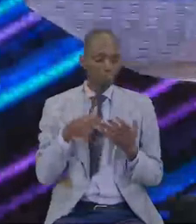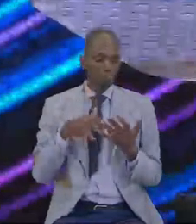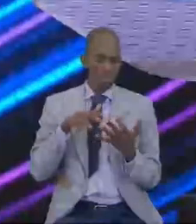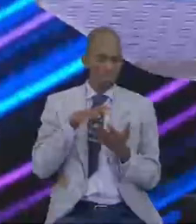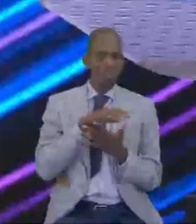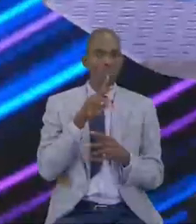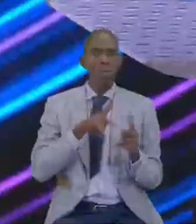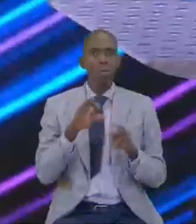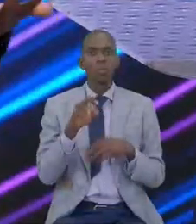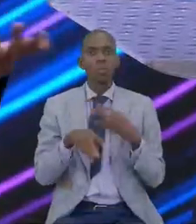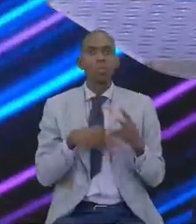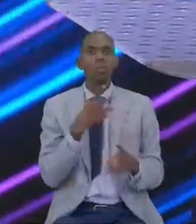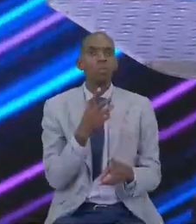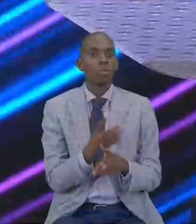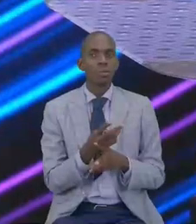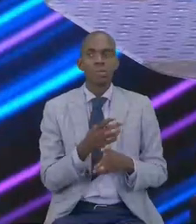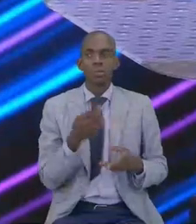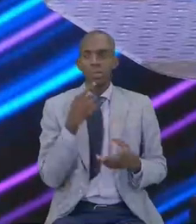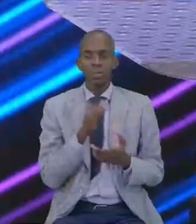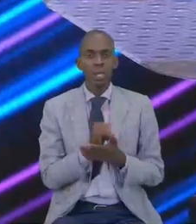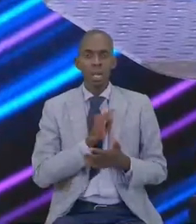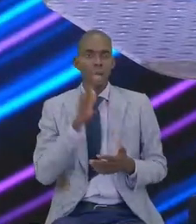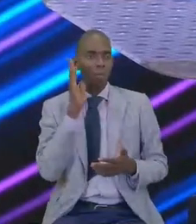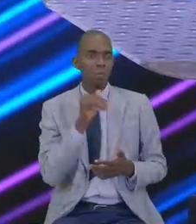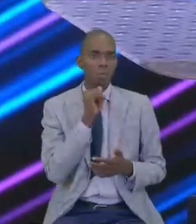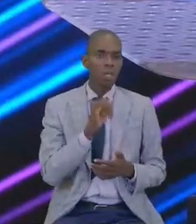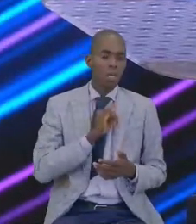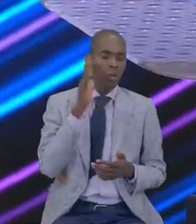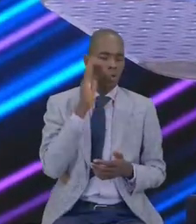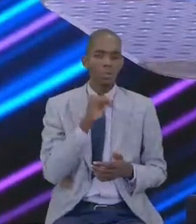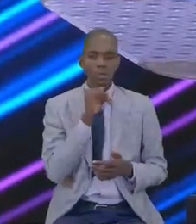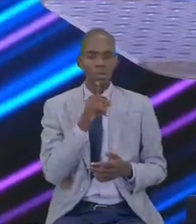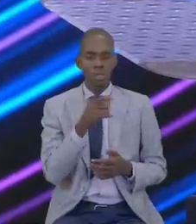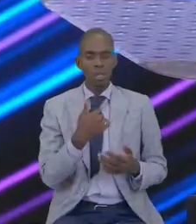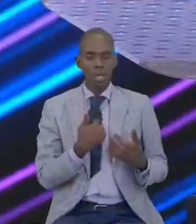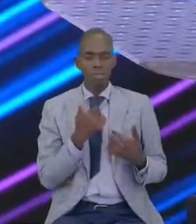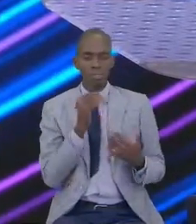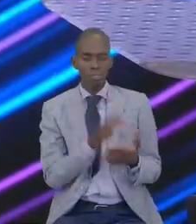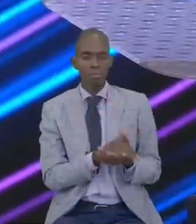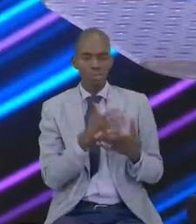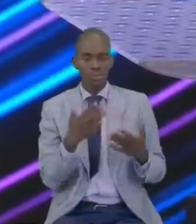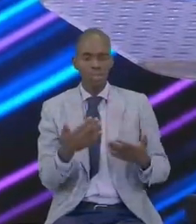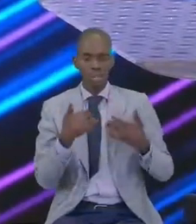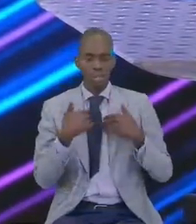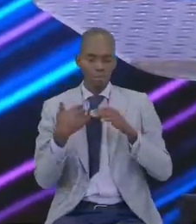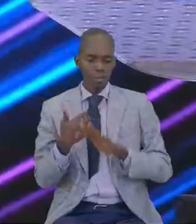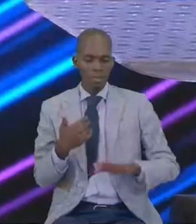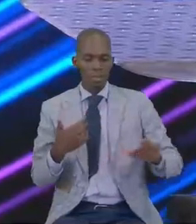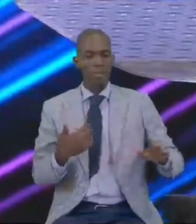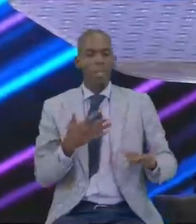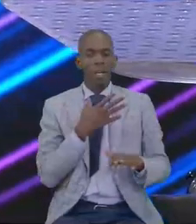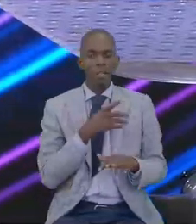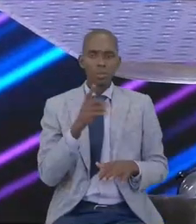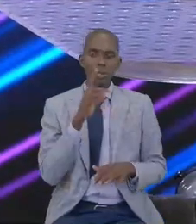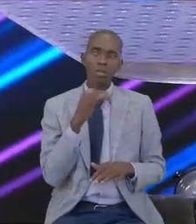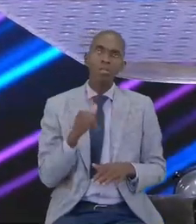regardent. Je ne vais pas. Ah, il est marié maintenant et il a 3 enfants. Et toi, tu es encore là et j'attends la